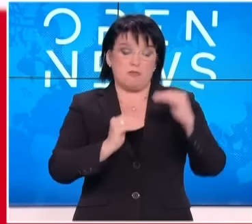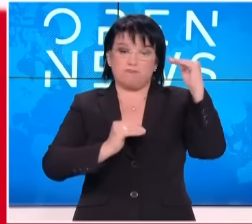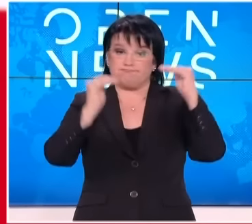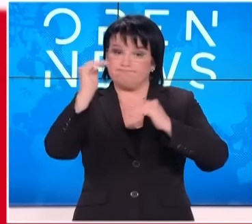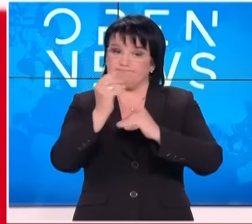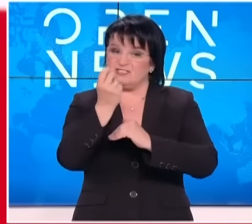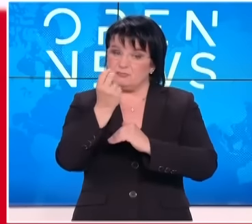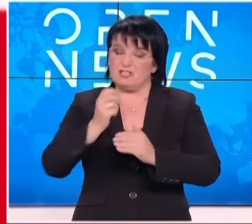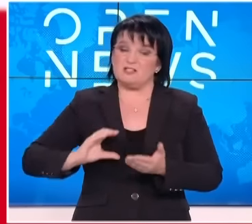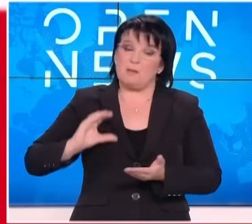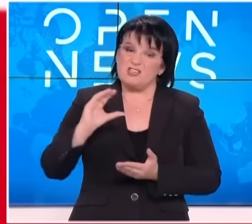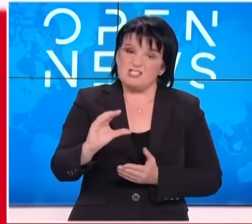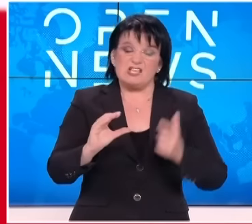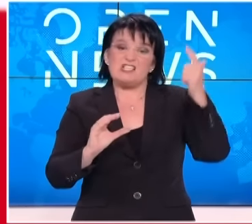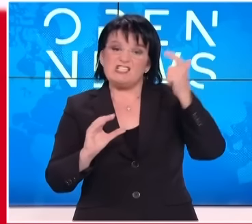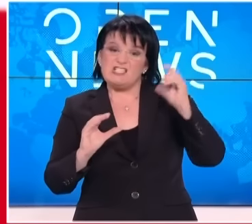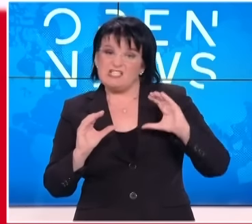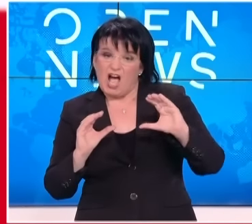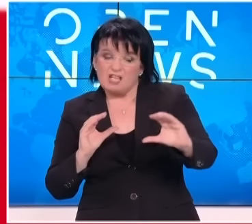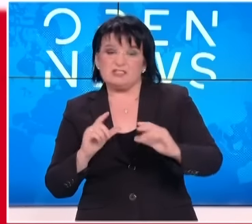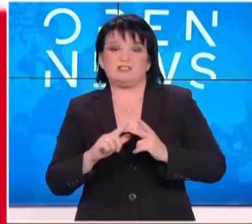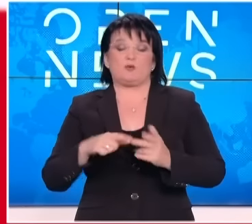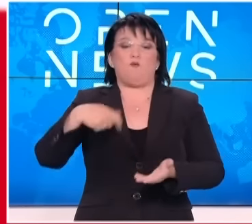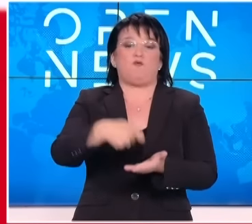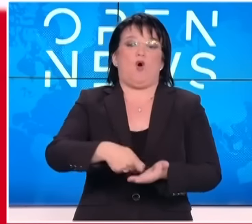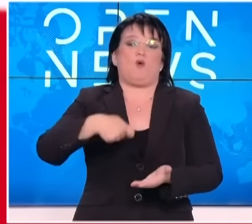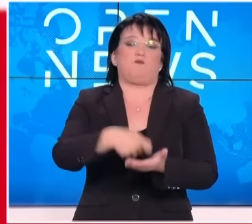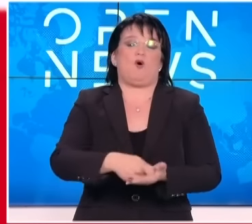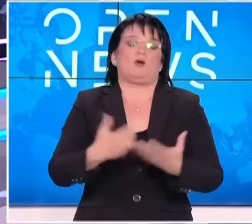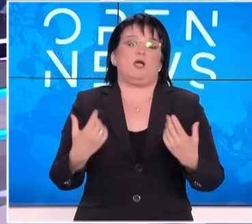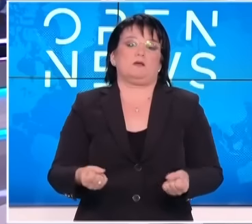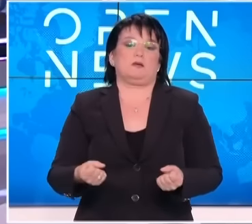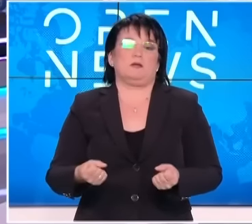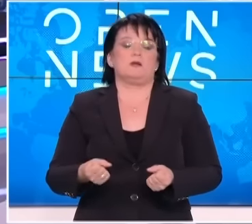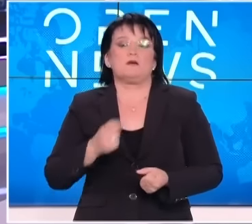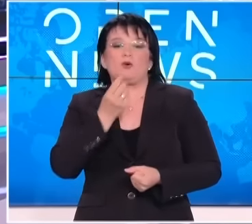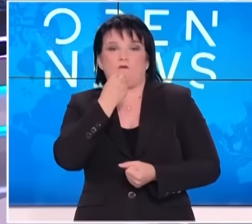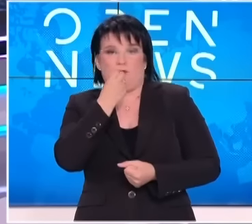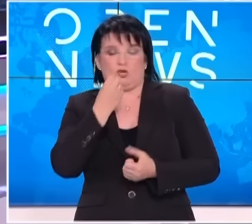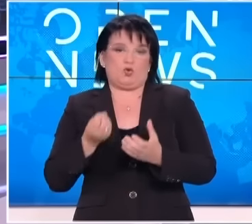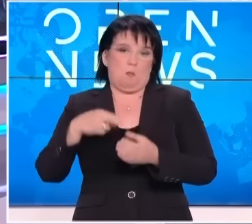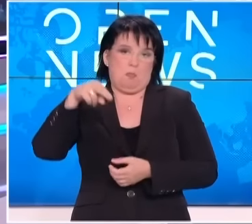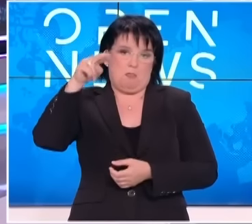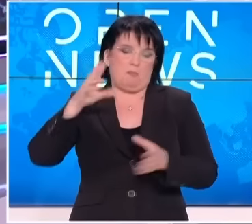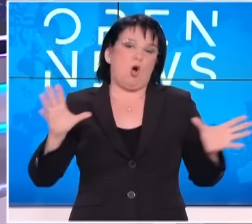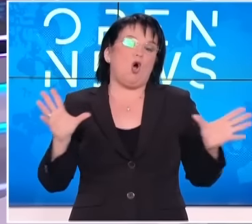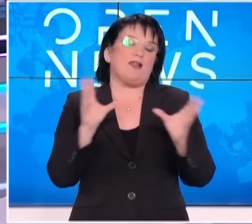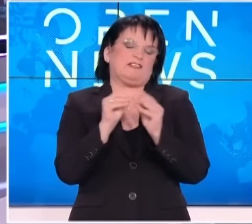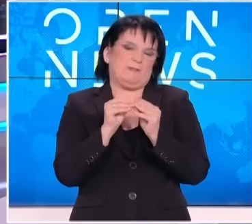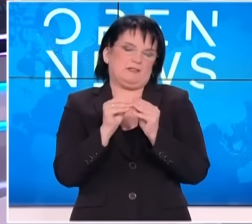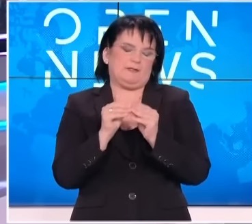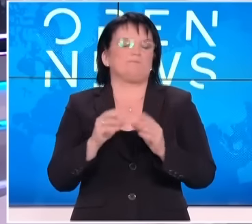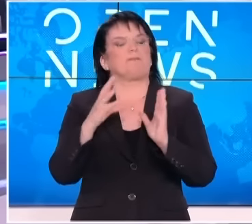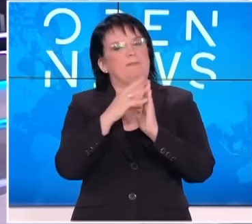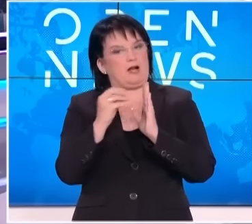είναι όμως οι μιστί και οι συντάξεις είναι και οι φόροι λέτε μηδενισμό φ ή είναι πακέτο για παράδειγμα μα όλα αυτά για